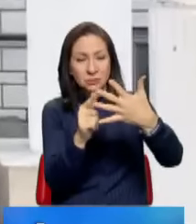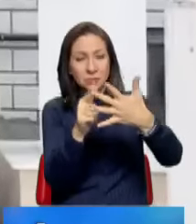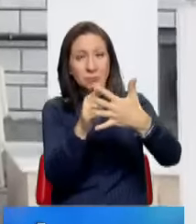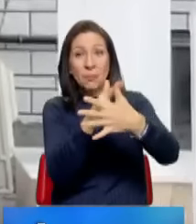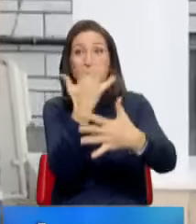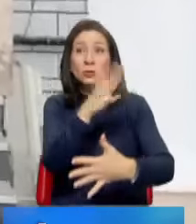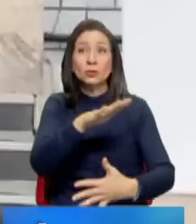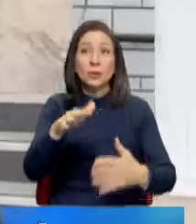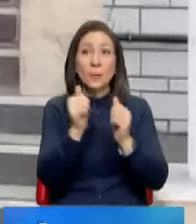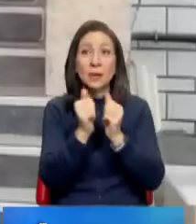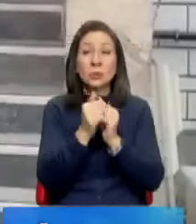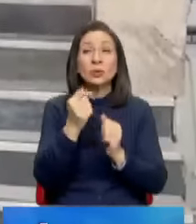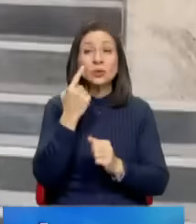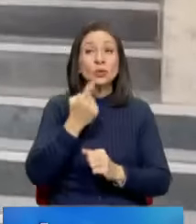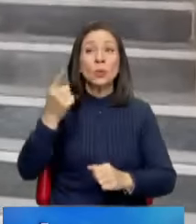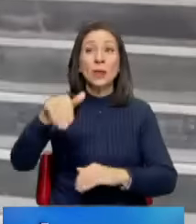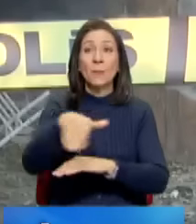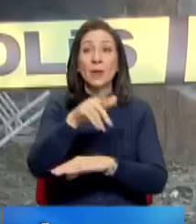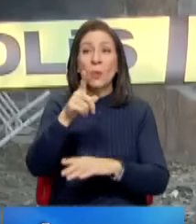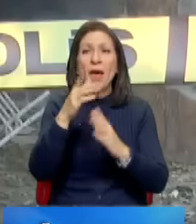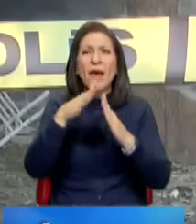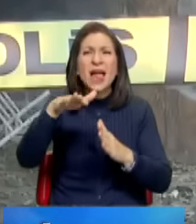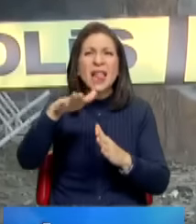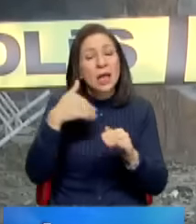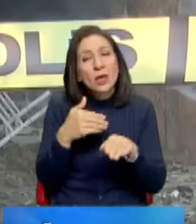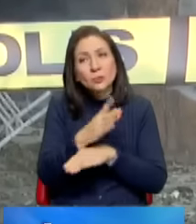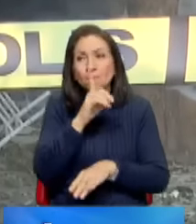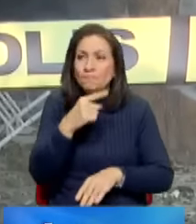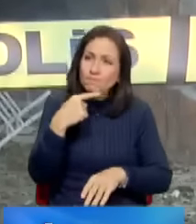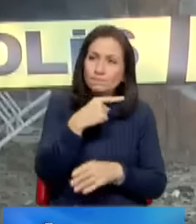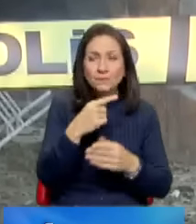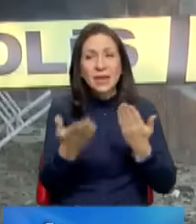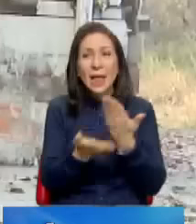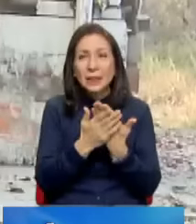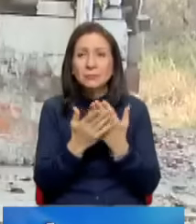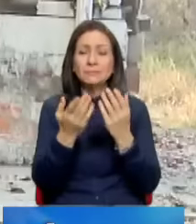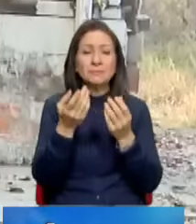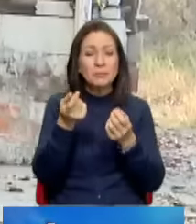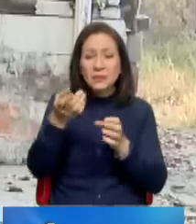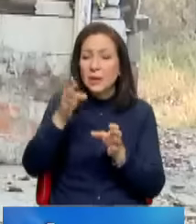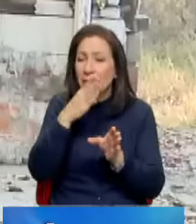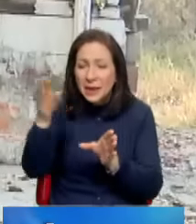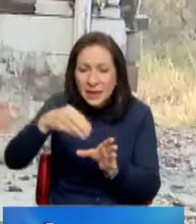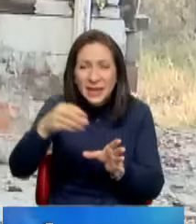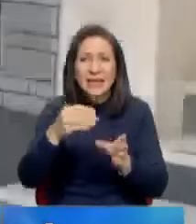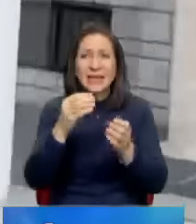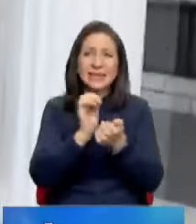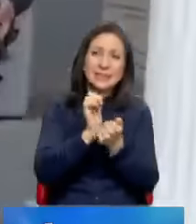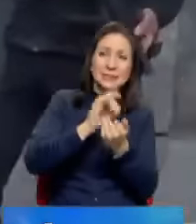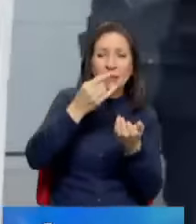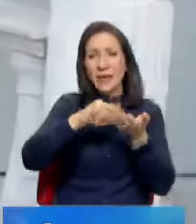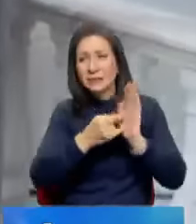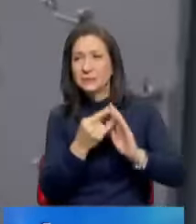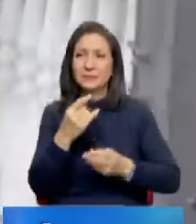5 çocuğuyla birlikte Cumhuriyet Mahallesi'ndeki bu derme çatma evde yaşıyordu. Yardımlarla ve hurdacılık yaparak ailesinin geçimini